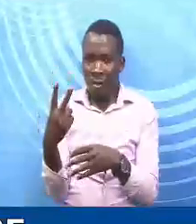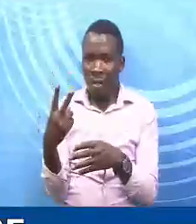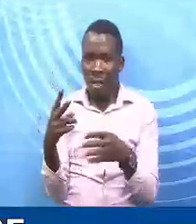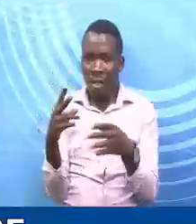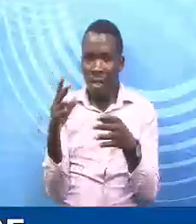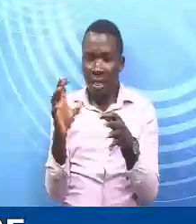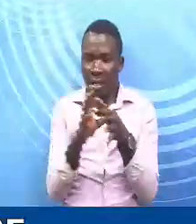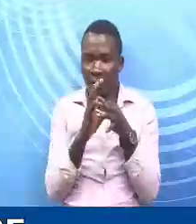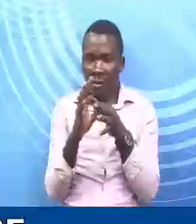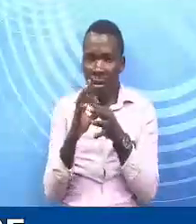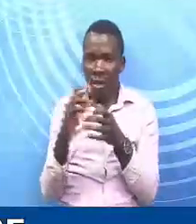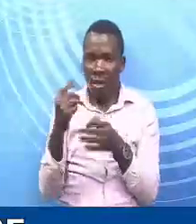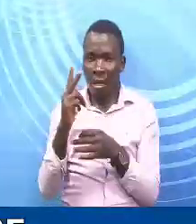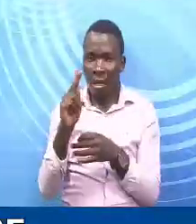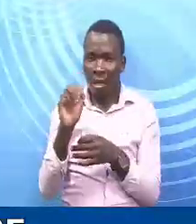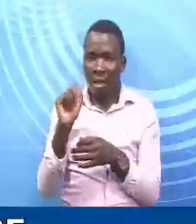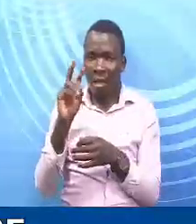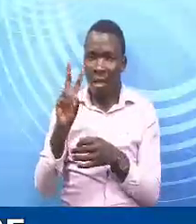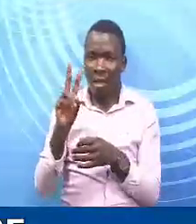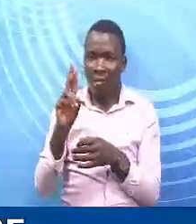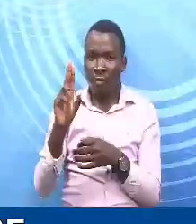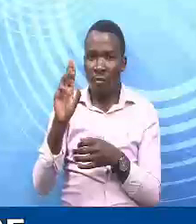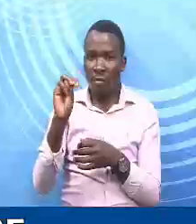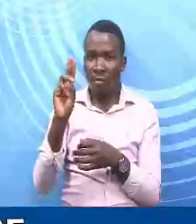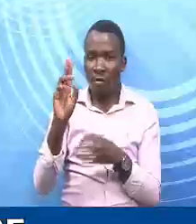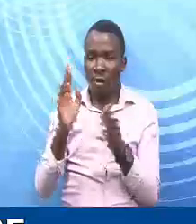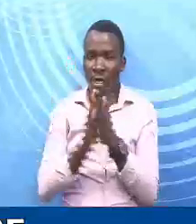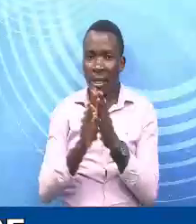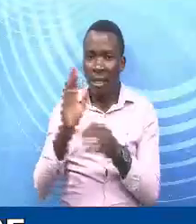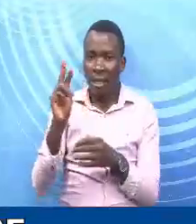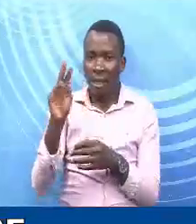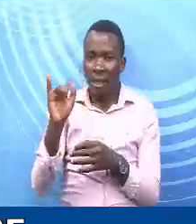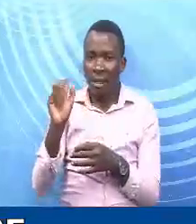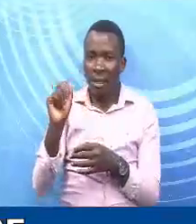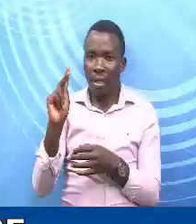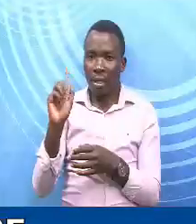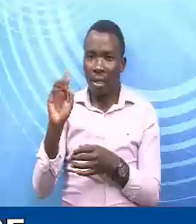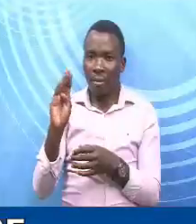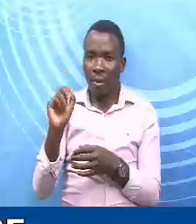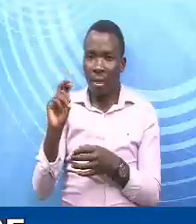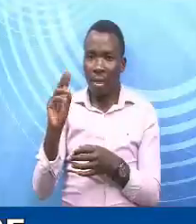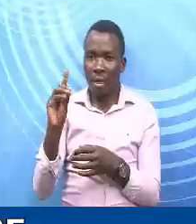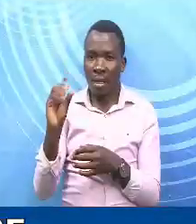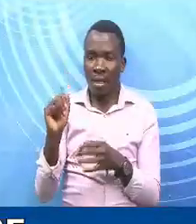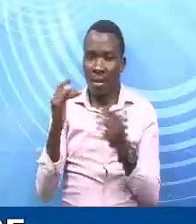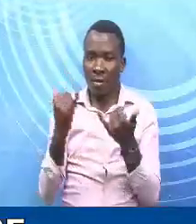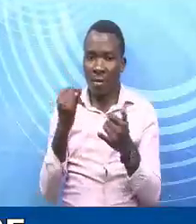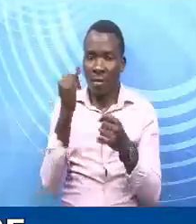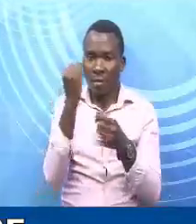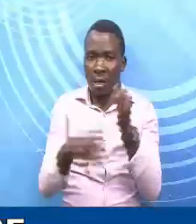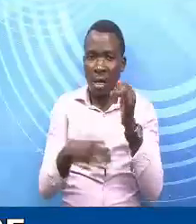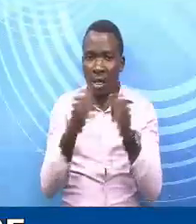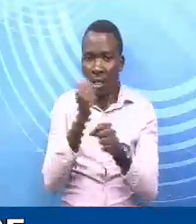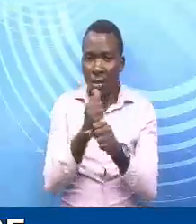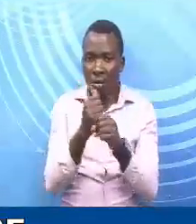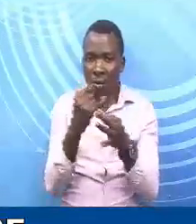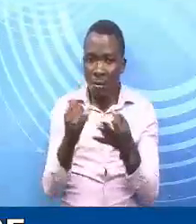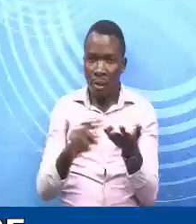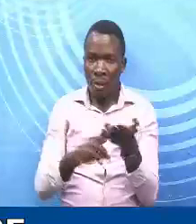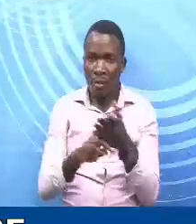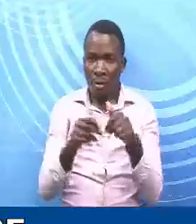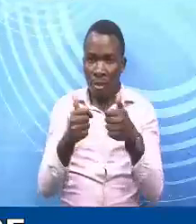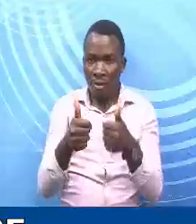Kavumu, hari n'icyo cya Nyakabanda kigera, byose twamaze kubikora. Ubu ni Nyabagendwa, nta kibazo gihari. Wumvise